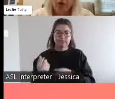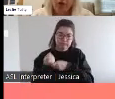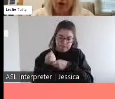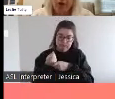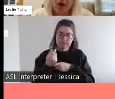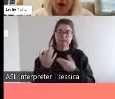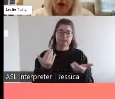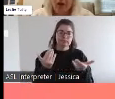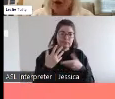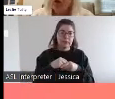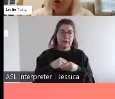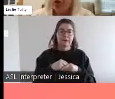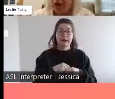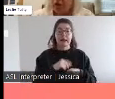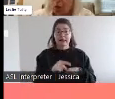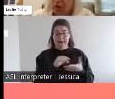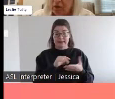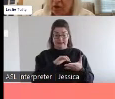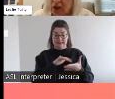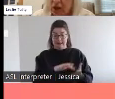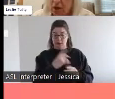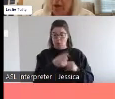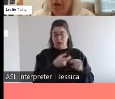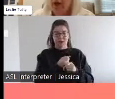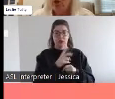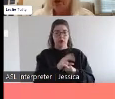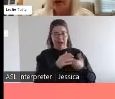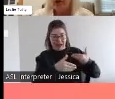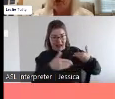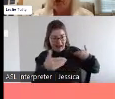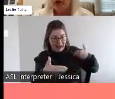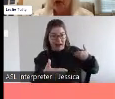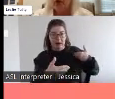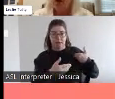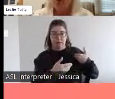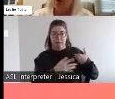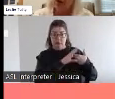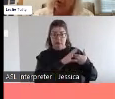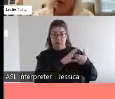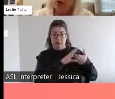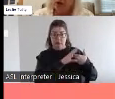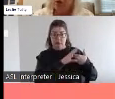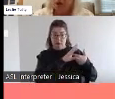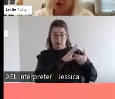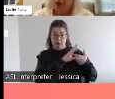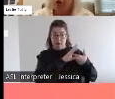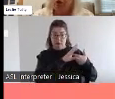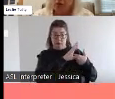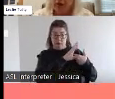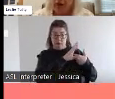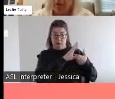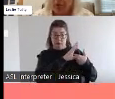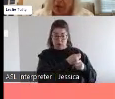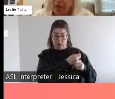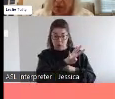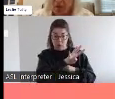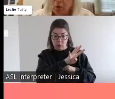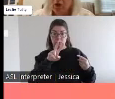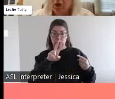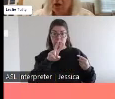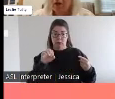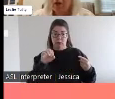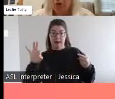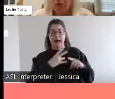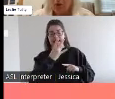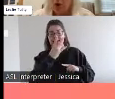une étude longitudinale de 2004 à 2009. Donc, il y a eu 7 vagues, 7 séries de données recueillies à peu près à